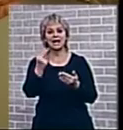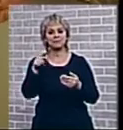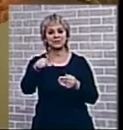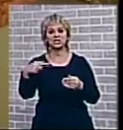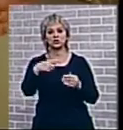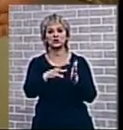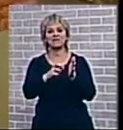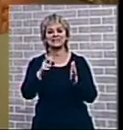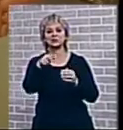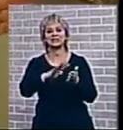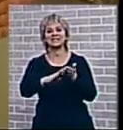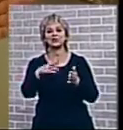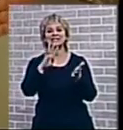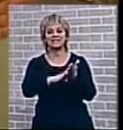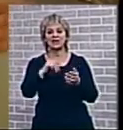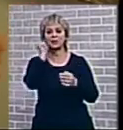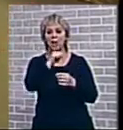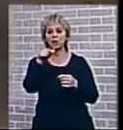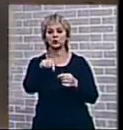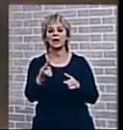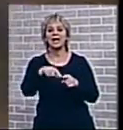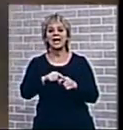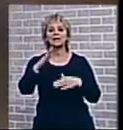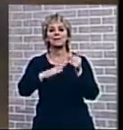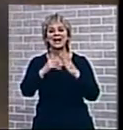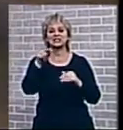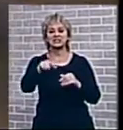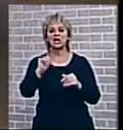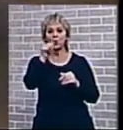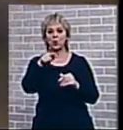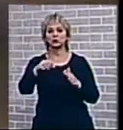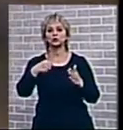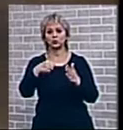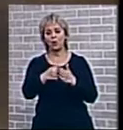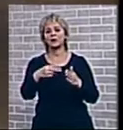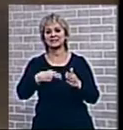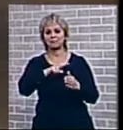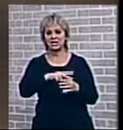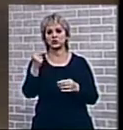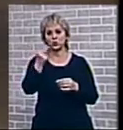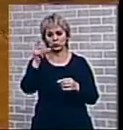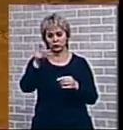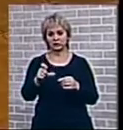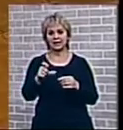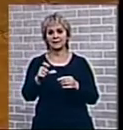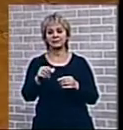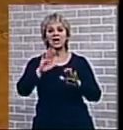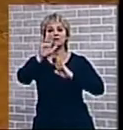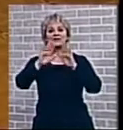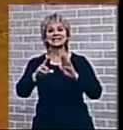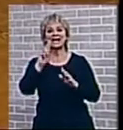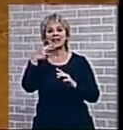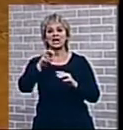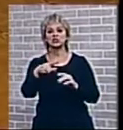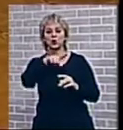в 1899 году, это практически за год до ухода из жизни художника. Выставку